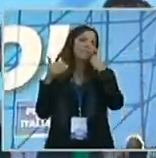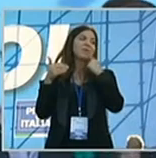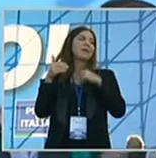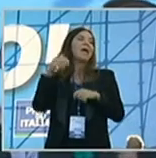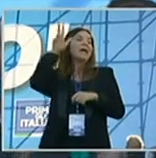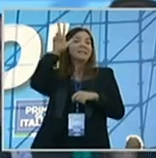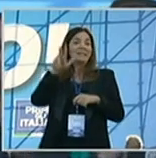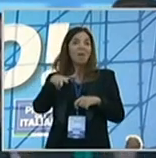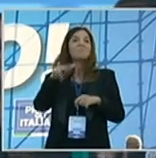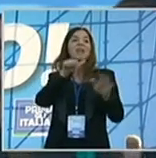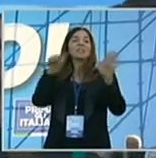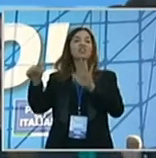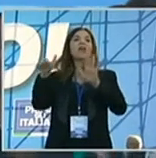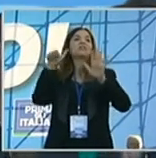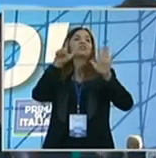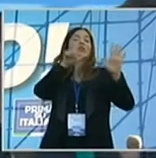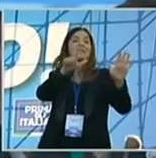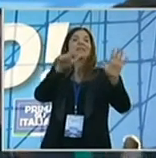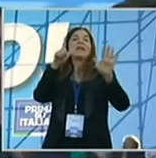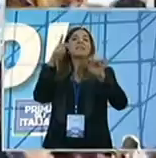3.672 udienze.